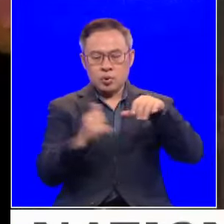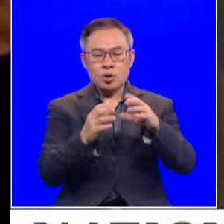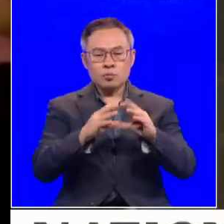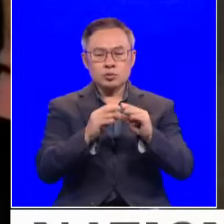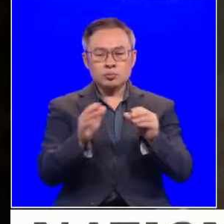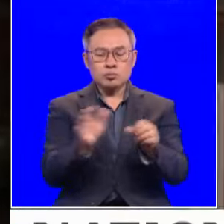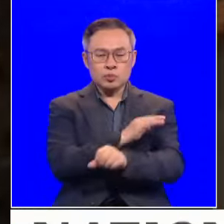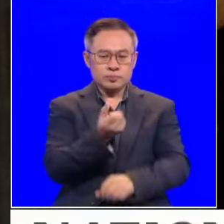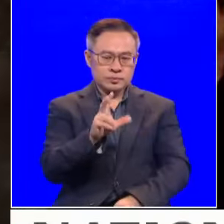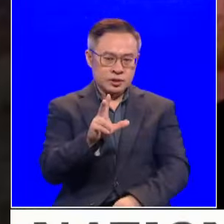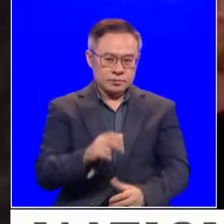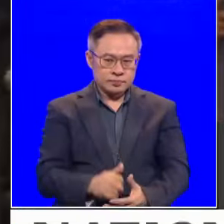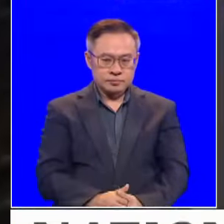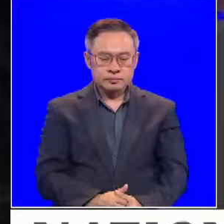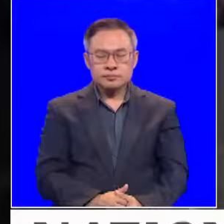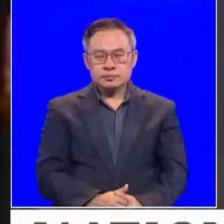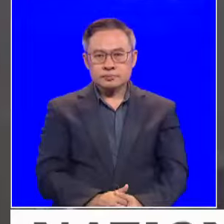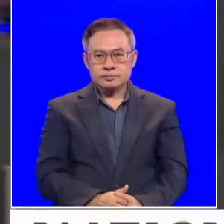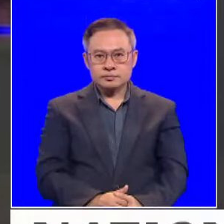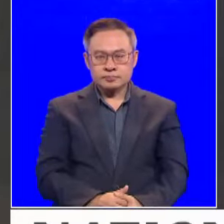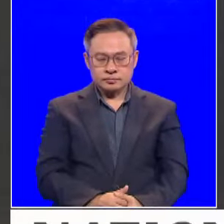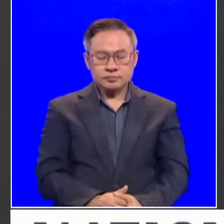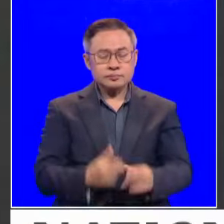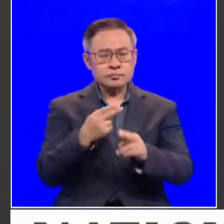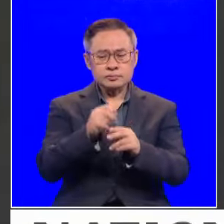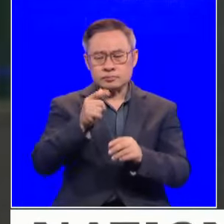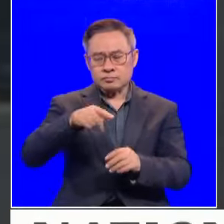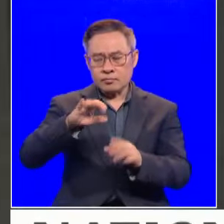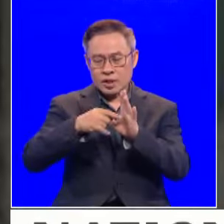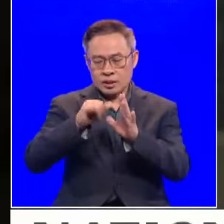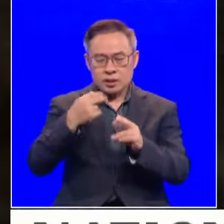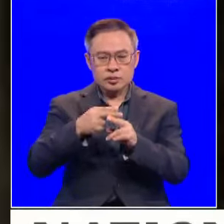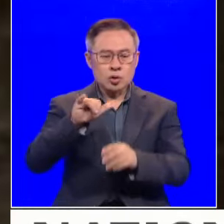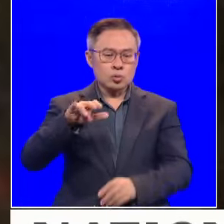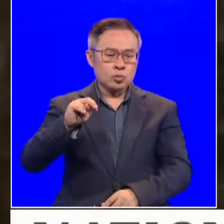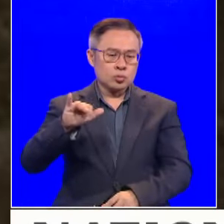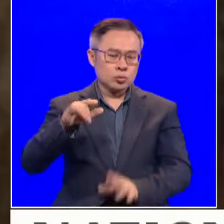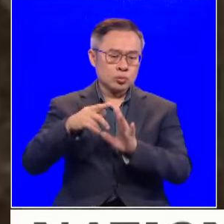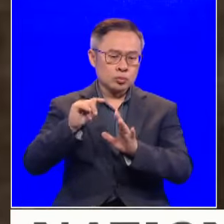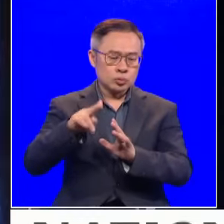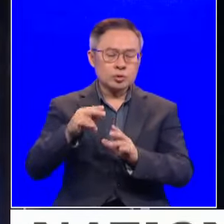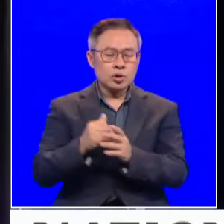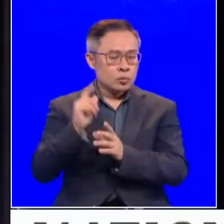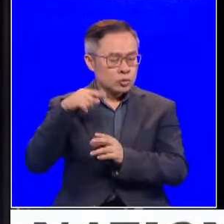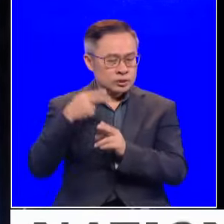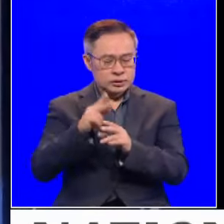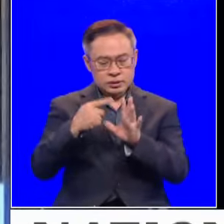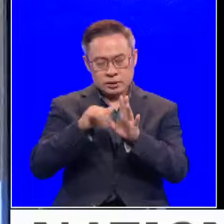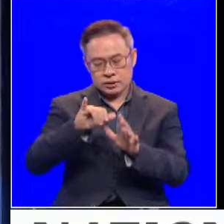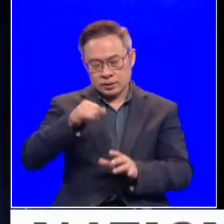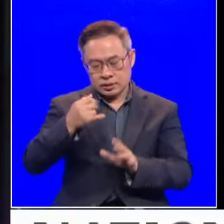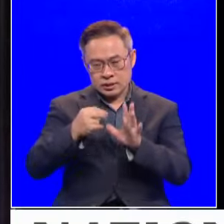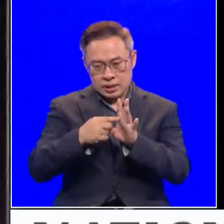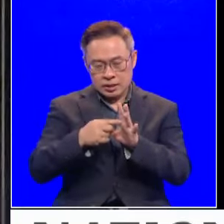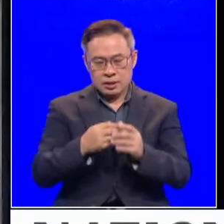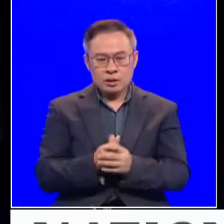งษ์นายอภิชัยเตชะอุบลนายยงยุทธสุวรรณบุตรนางสาวกาญจนาจังหวะนะคะนาย